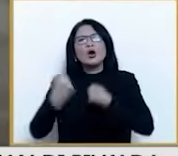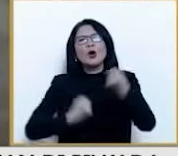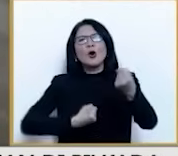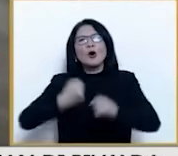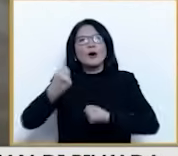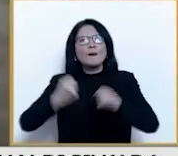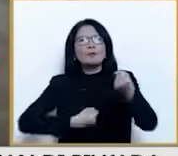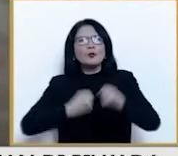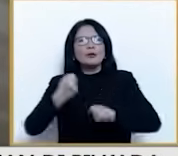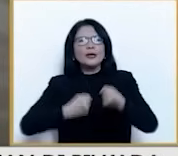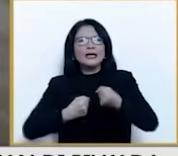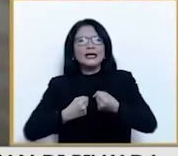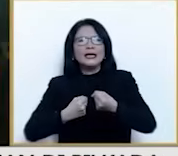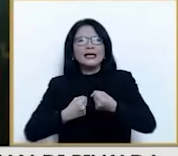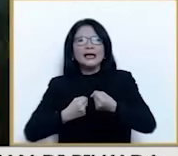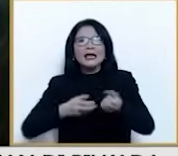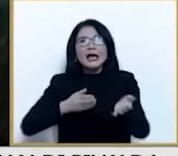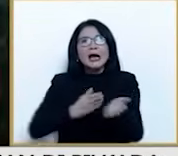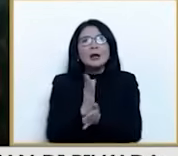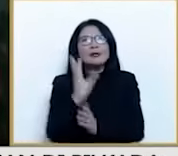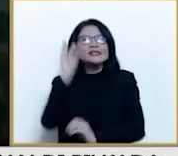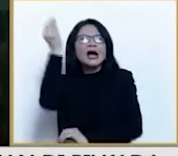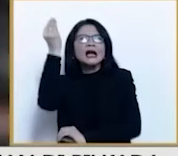yang melalui Jakarta.